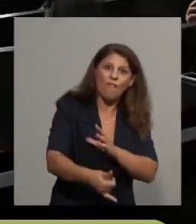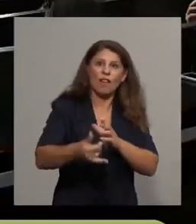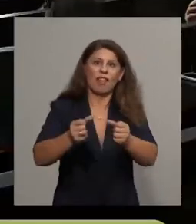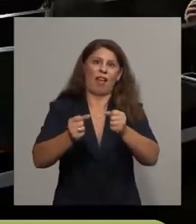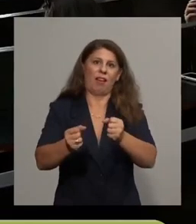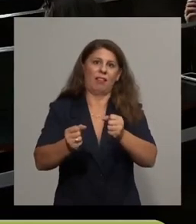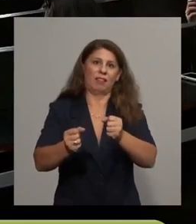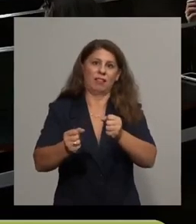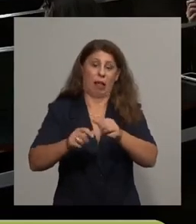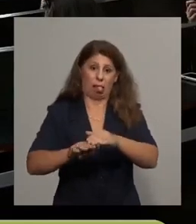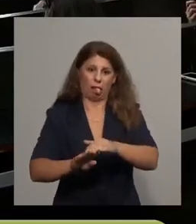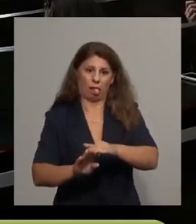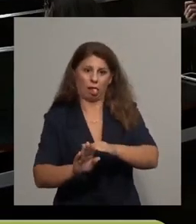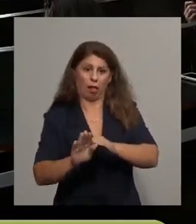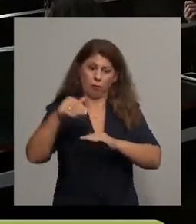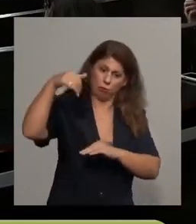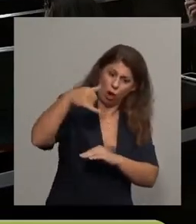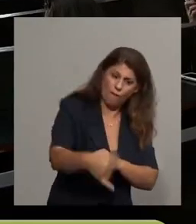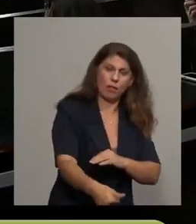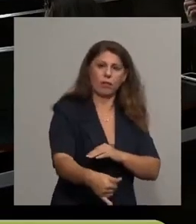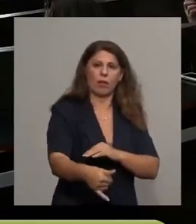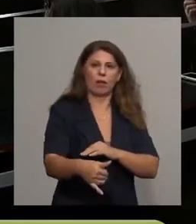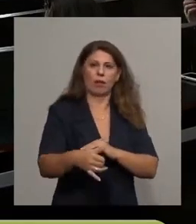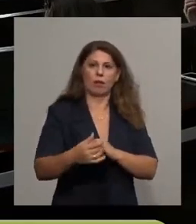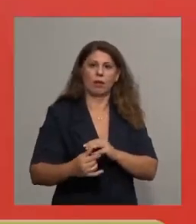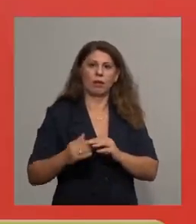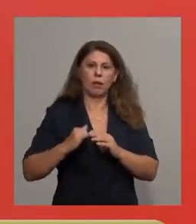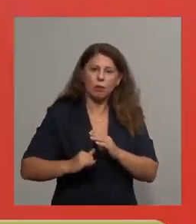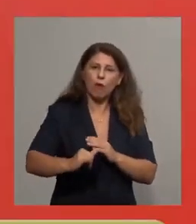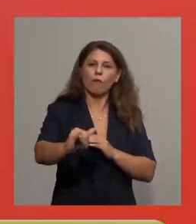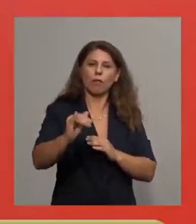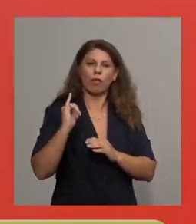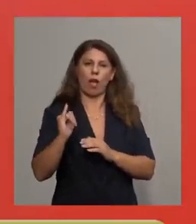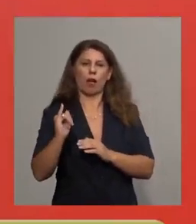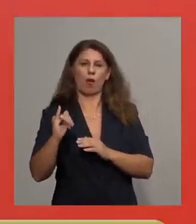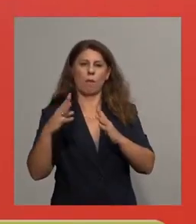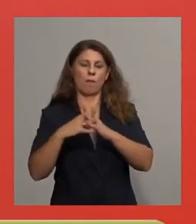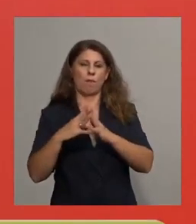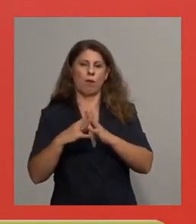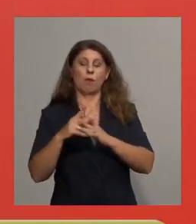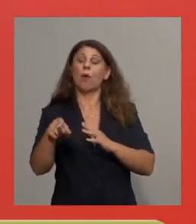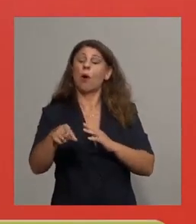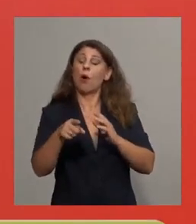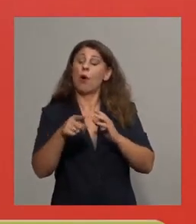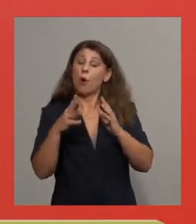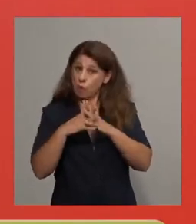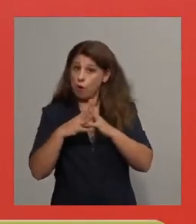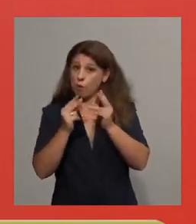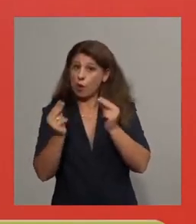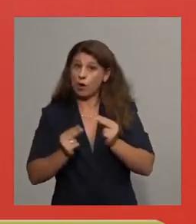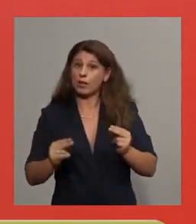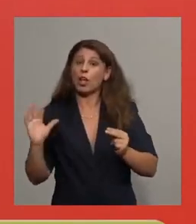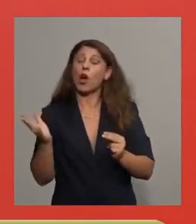κρίση. Και στο βάθος επιπλέον ο πόλεμος που έρχεται να λύσει ό,τι δεν μπορεί να λύσει